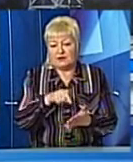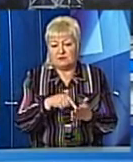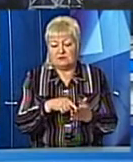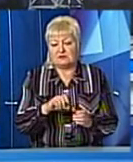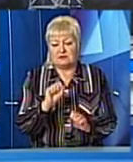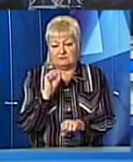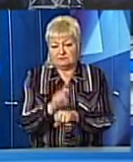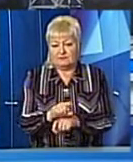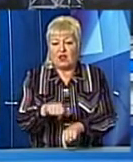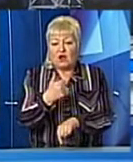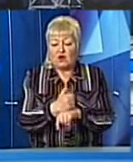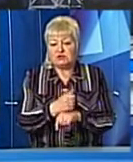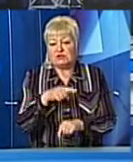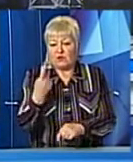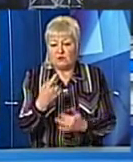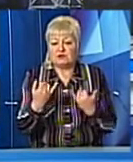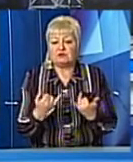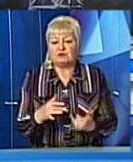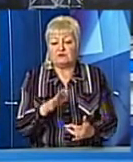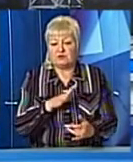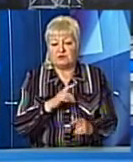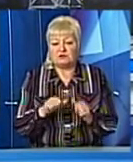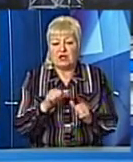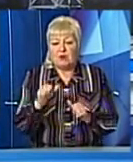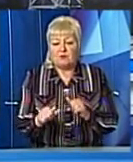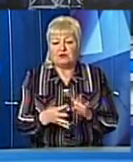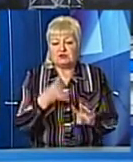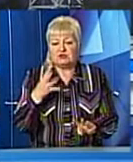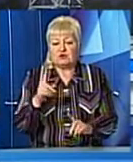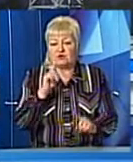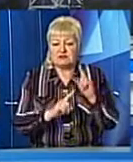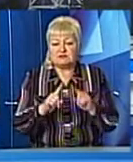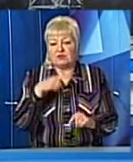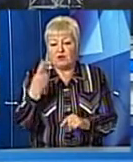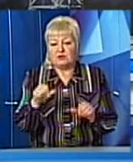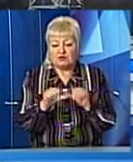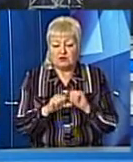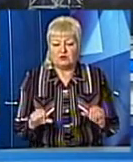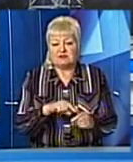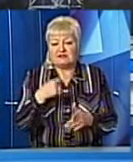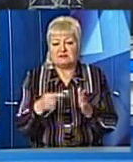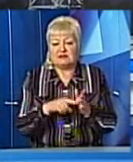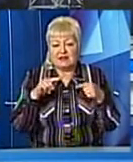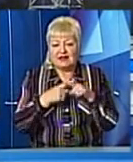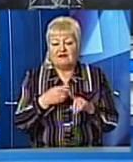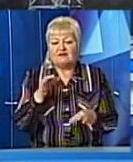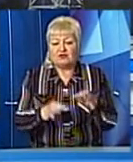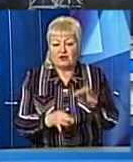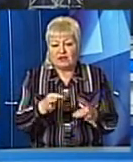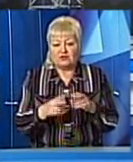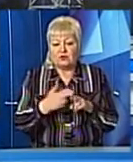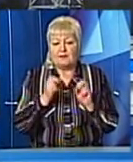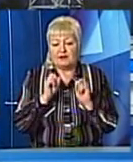очільник області. Сьогодні відбулось позачергове засідання обласної комісії з питань техногенно-екологічної безпеки